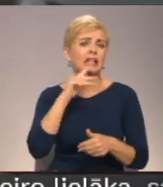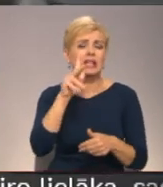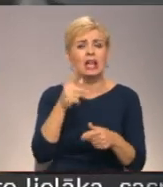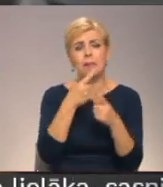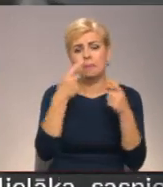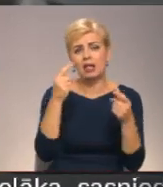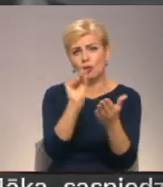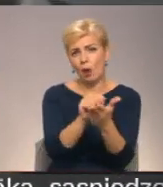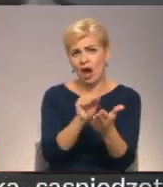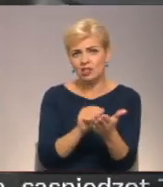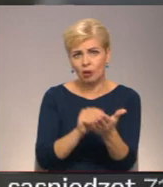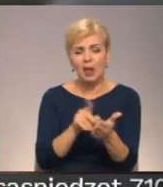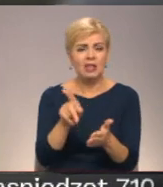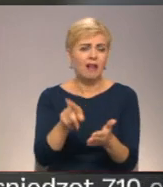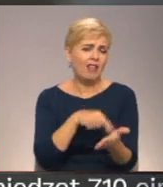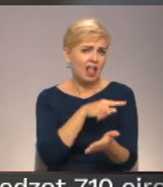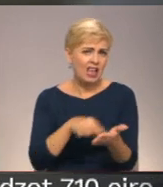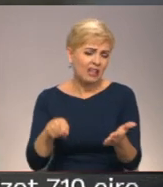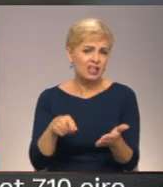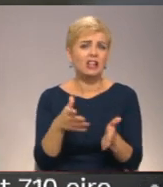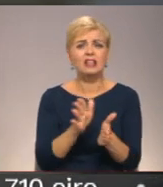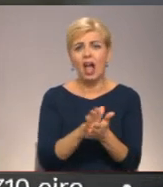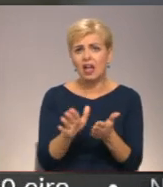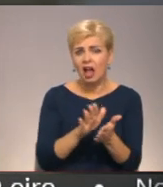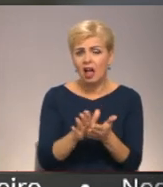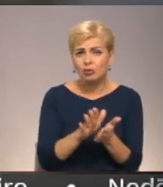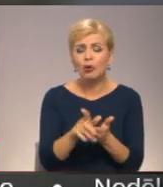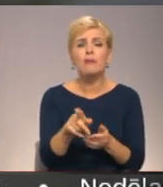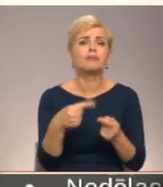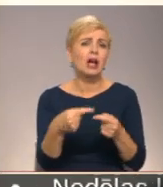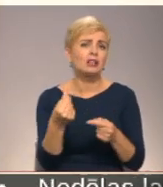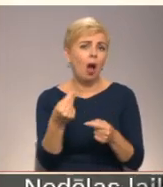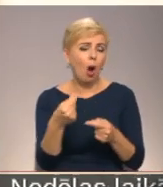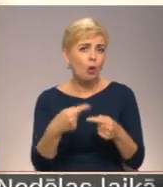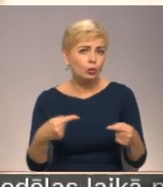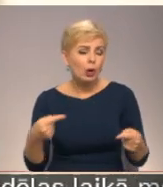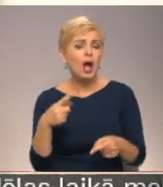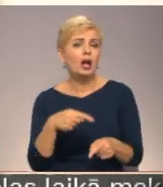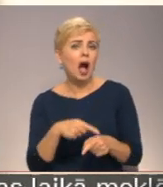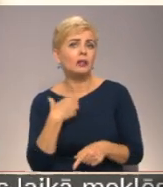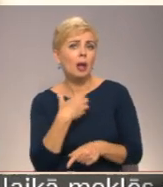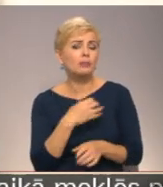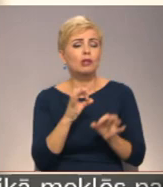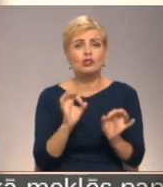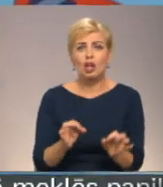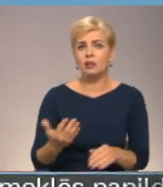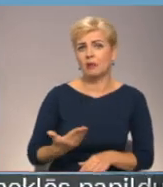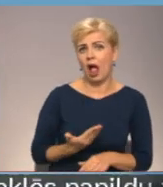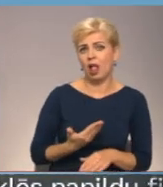paziņojuma aizpildīšanu, neliederīgi tērē policijas resursus brīdī, kad kādam iespējams nepieciešama reāla